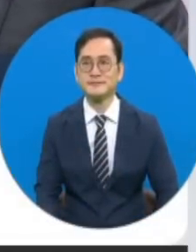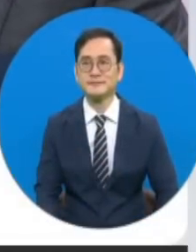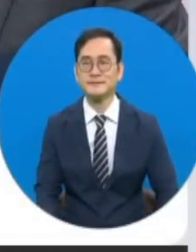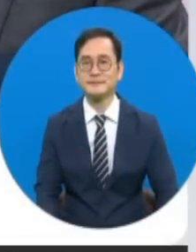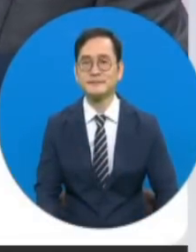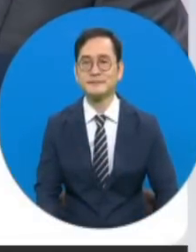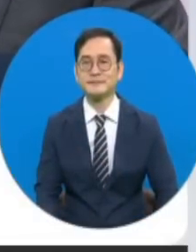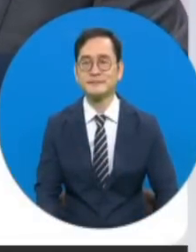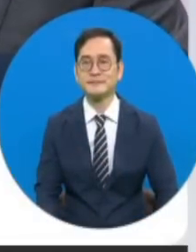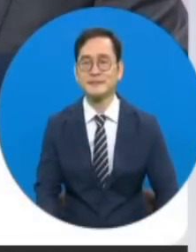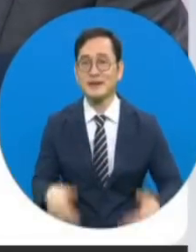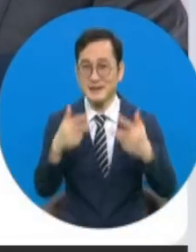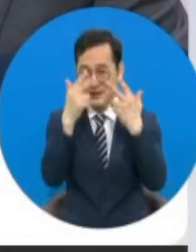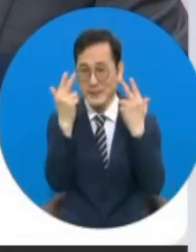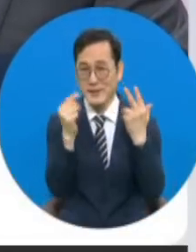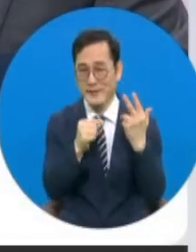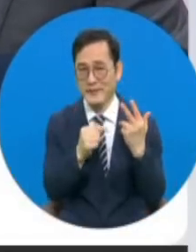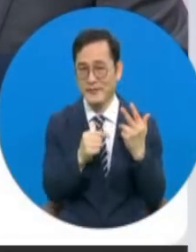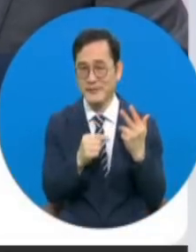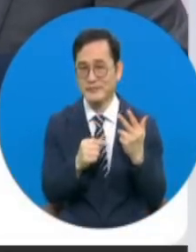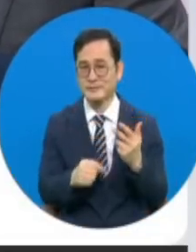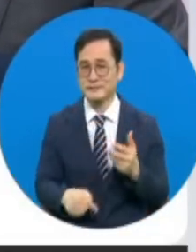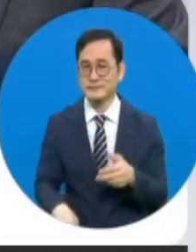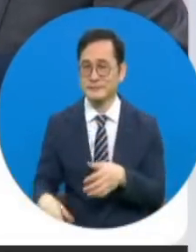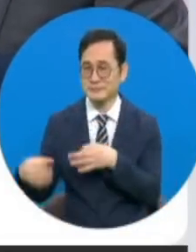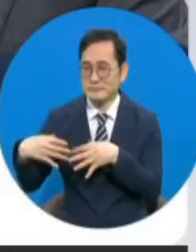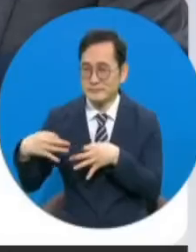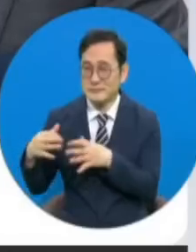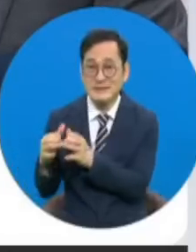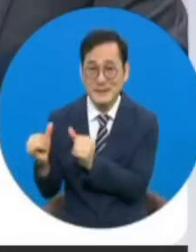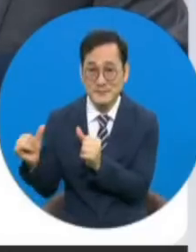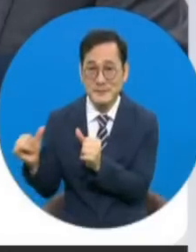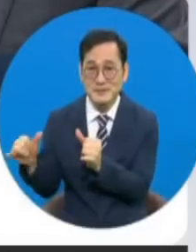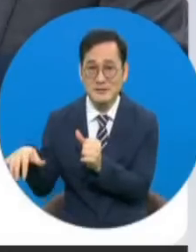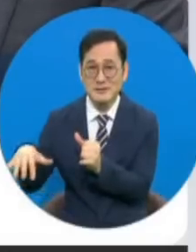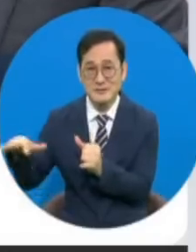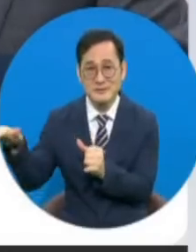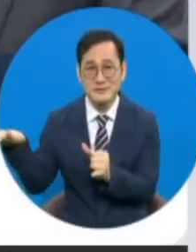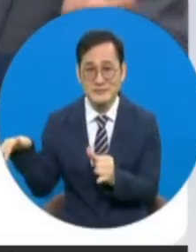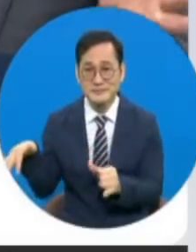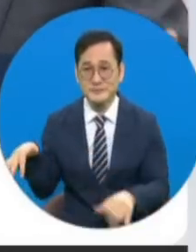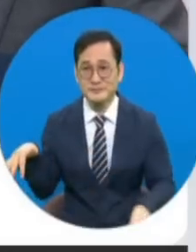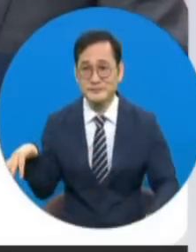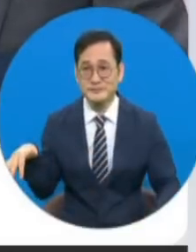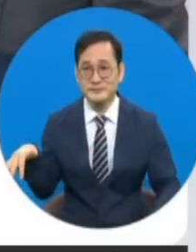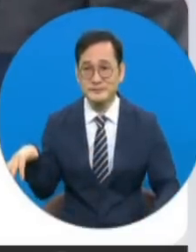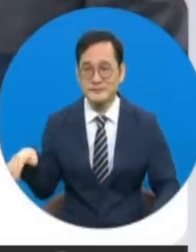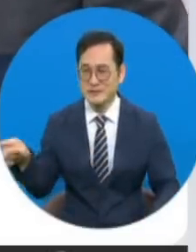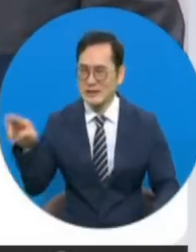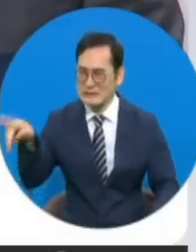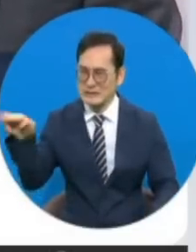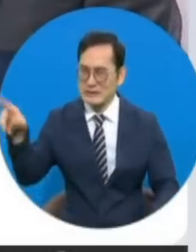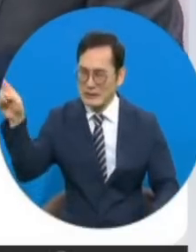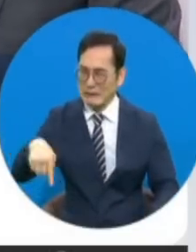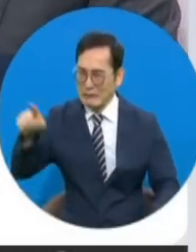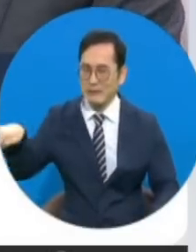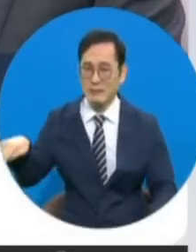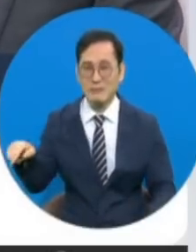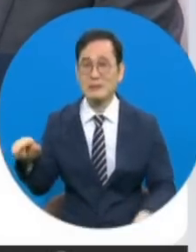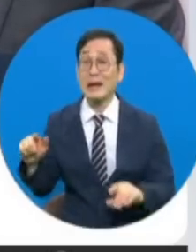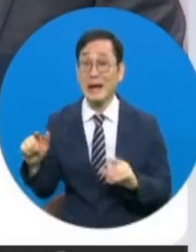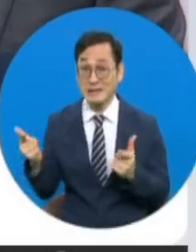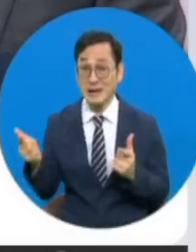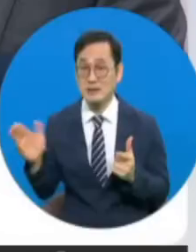이재명 대표가 지지자들로부터 지원을 받고 후원을 받는 것에 대해서 우리가 잘못됐다고 말할 수는 없습니다만은